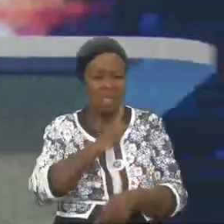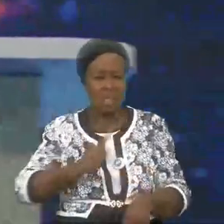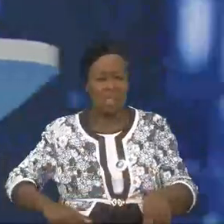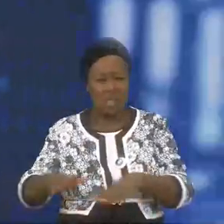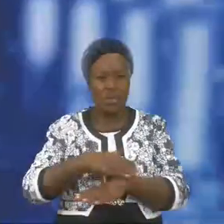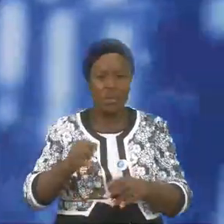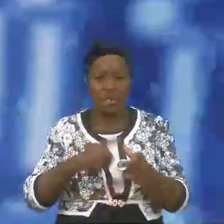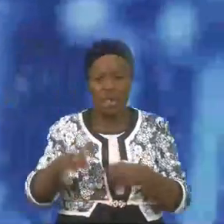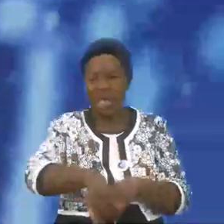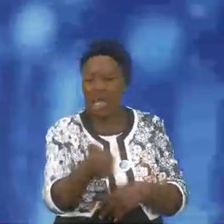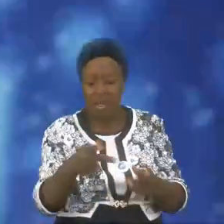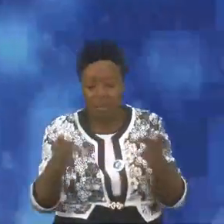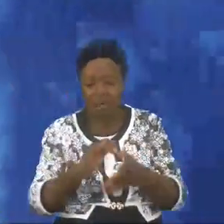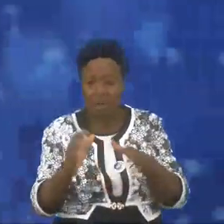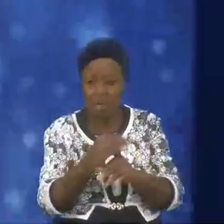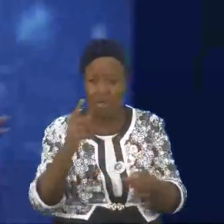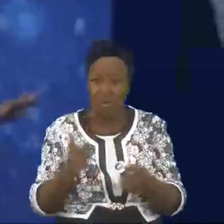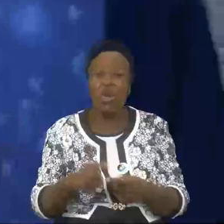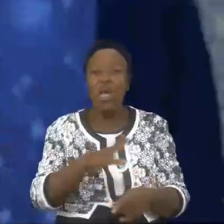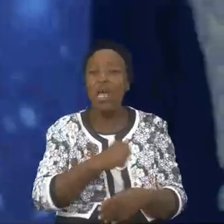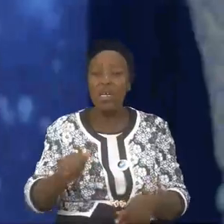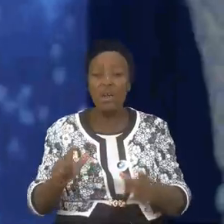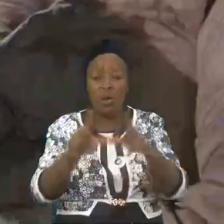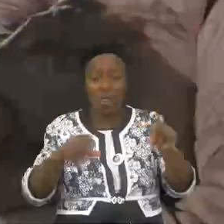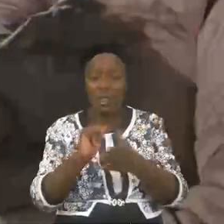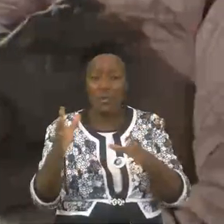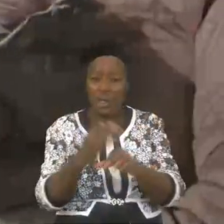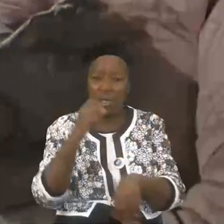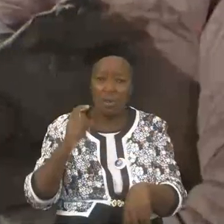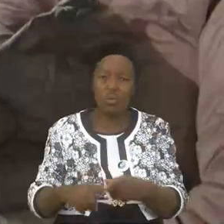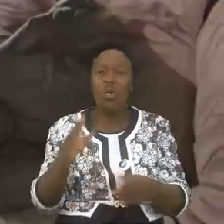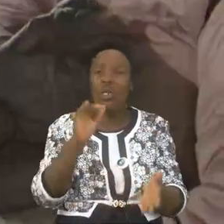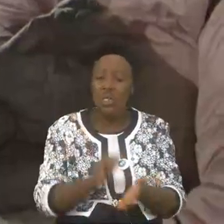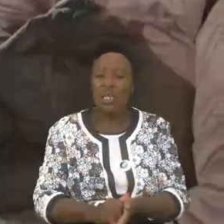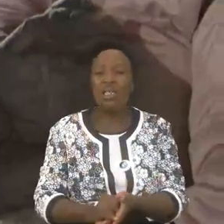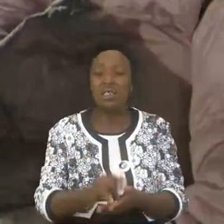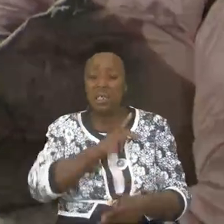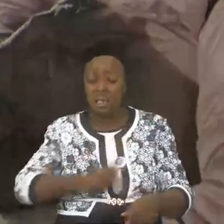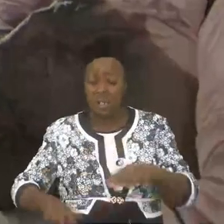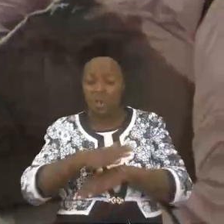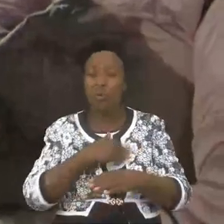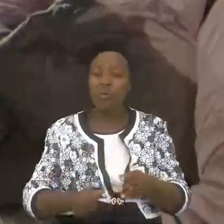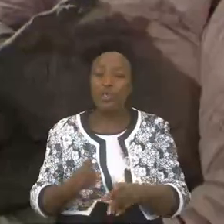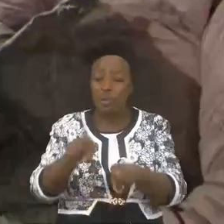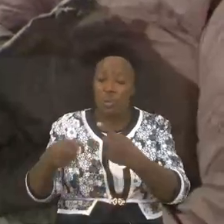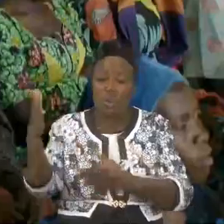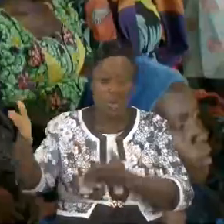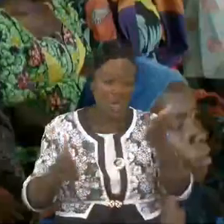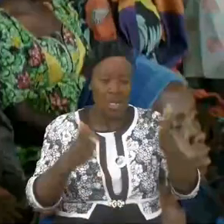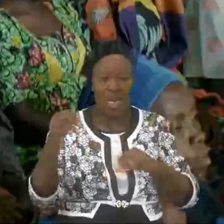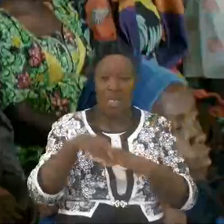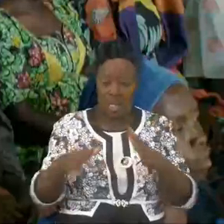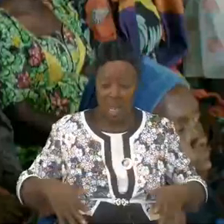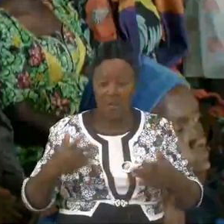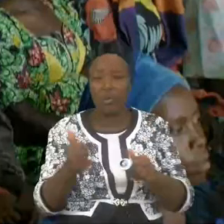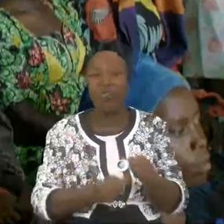N'importe quelle localité où tu vas, n'importe quelle nation où tu vas, ce règne de maladie ravage la vie de